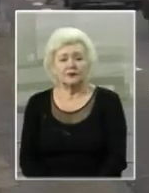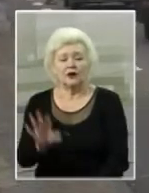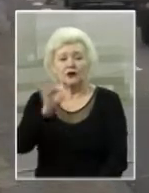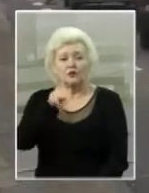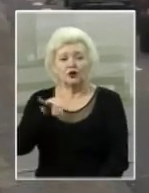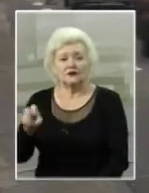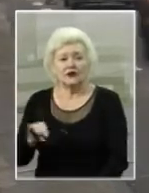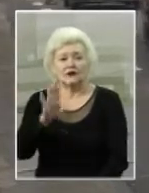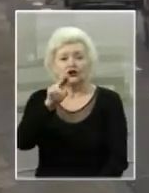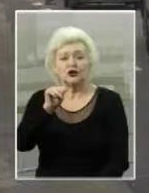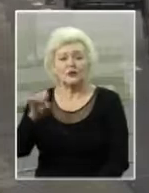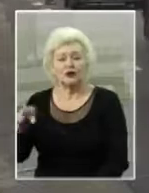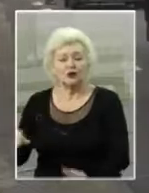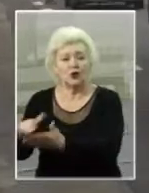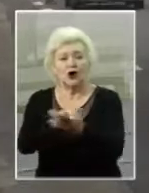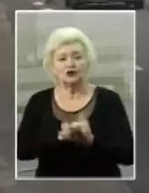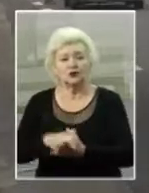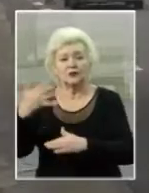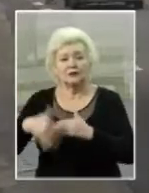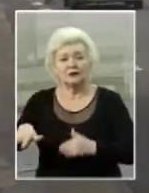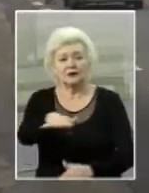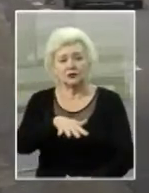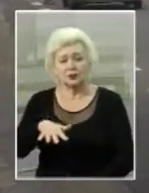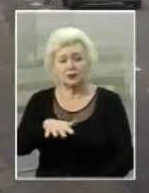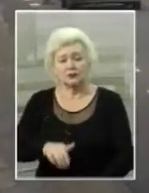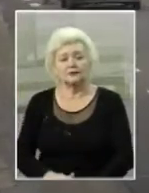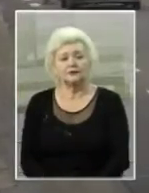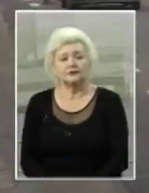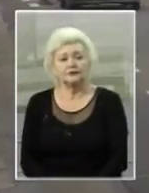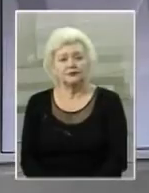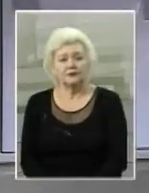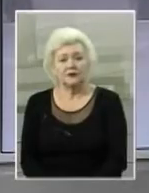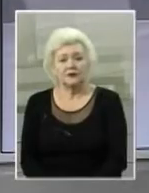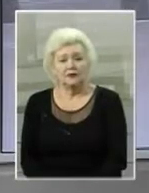Олена Проценко, Володимир Чепинога, Суспільне, Херсон.